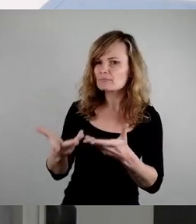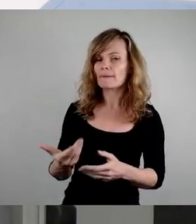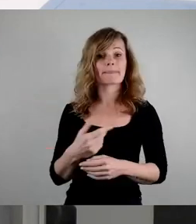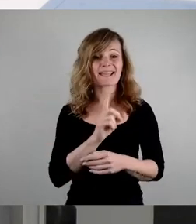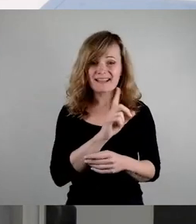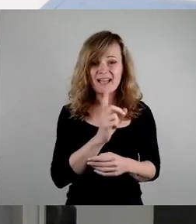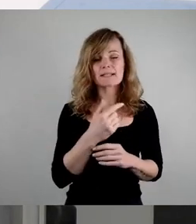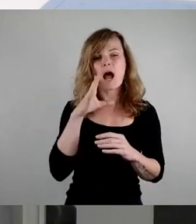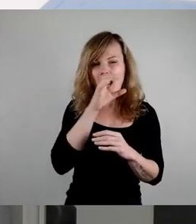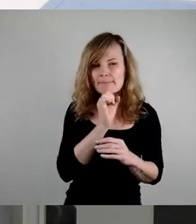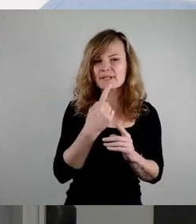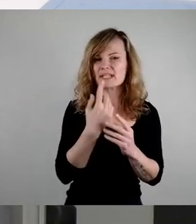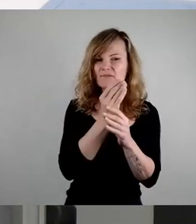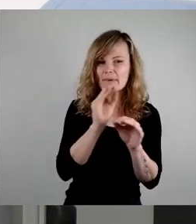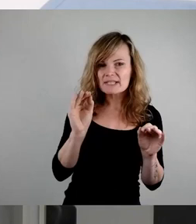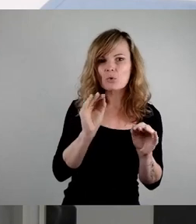ein